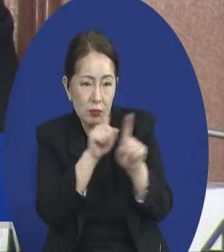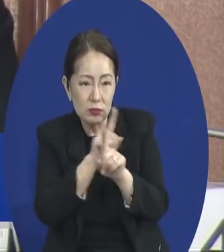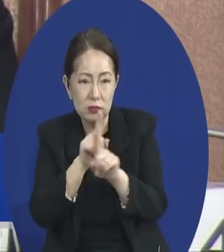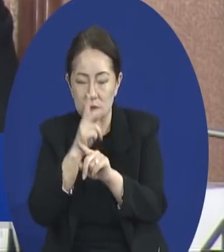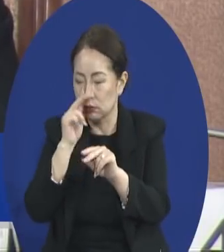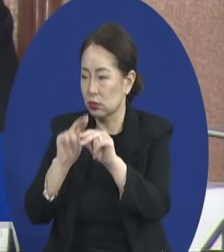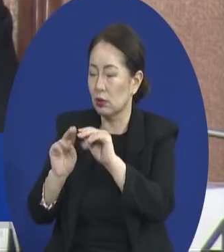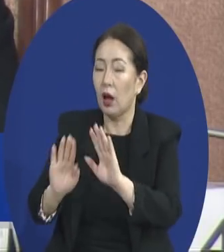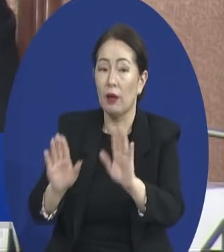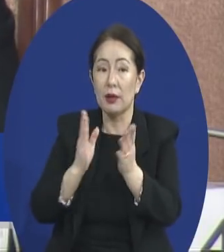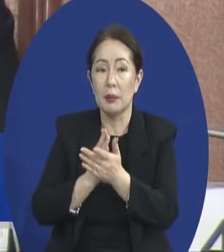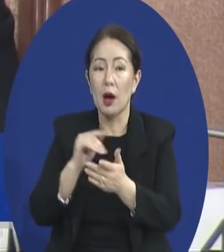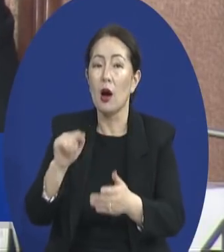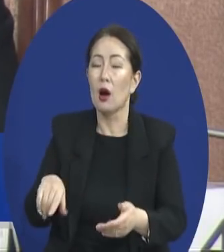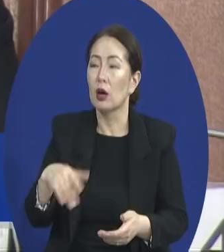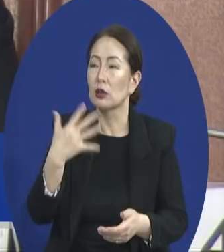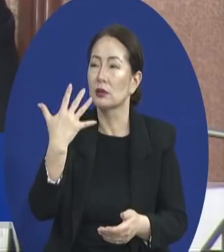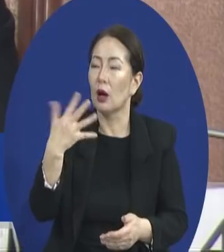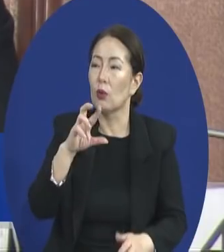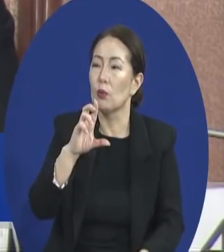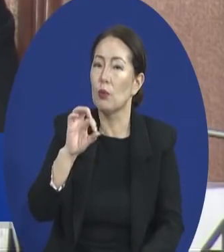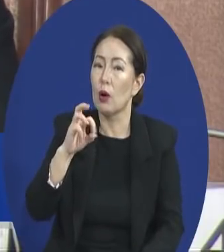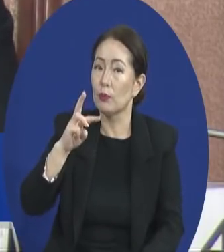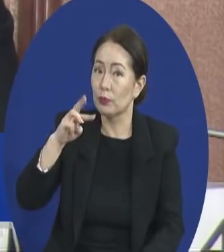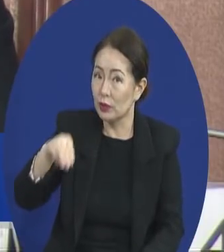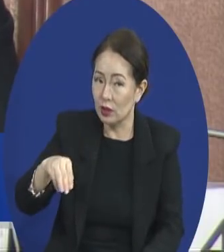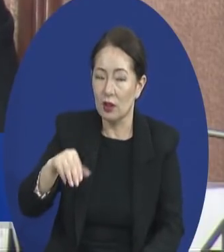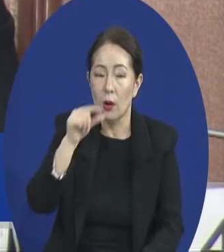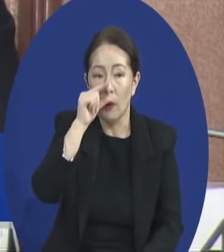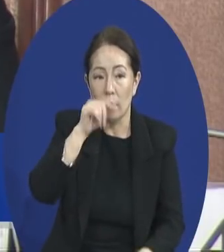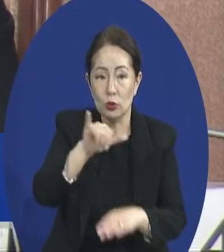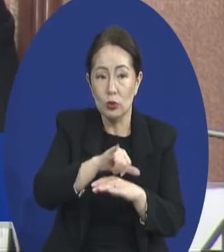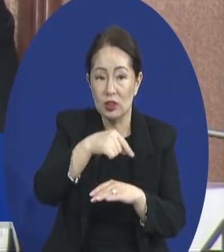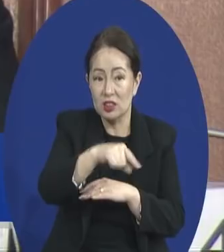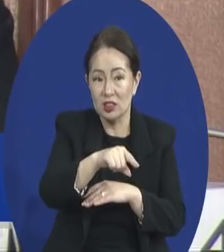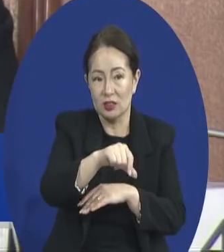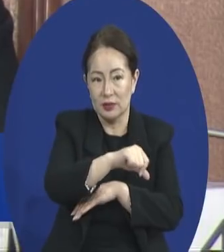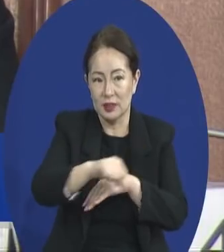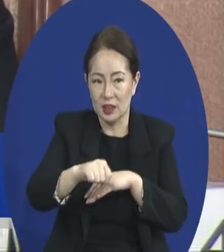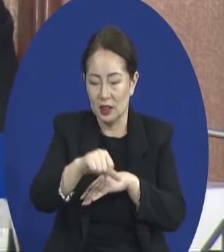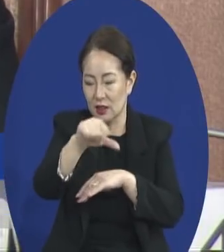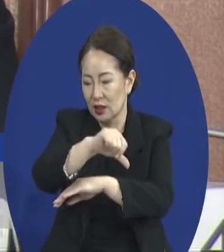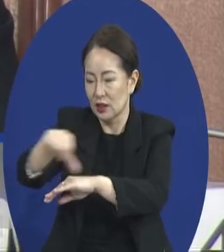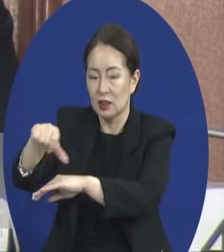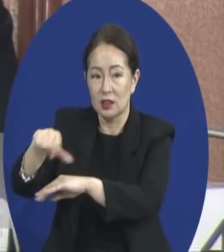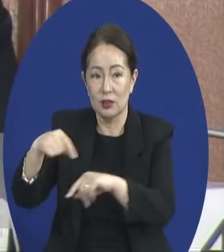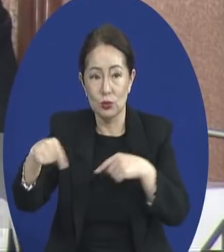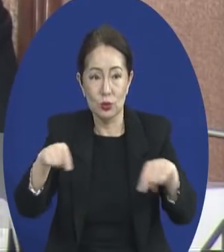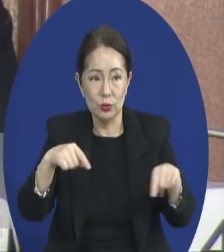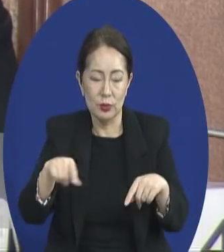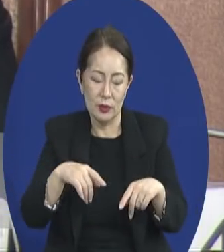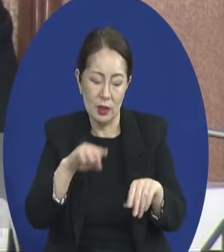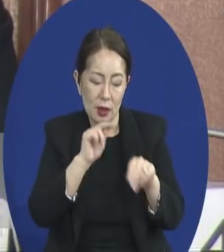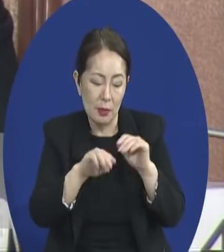байдлаар 5 бомбт төр ялангуяа энэ Оросын холбооны ус та хэлсэн хилүүдийг бол бид нар тандалтын